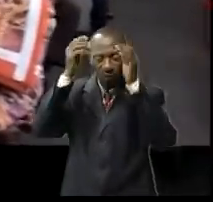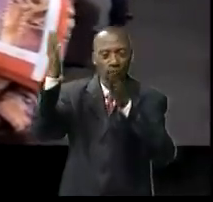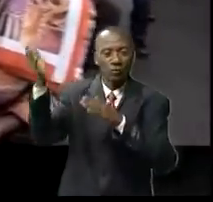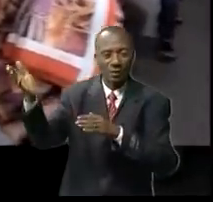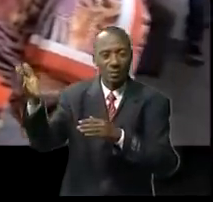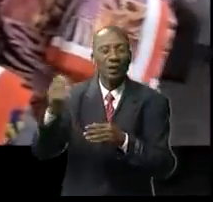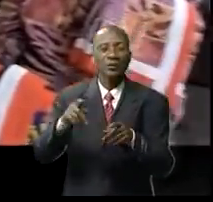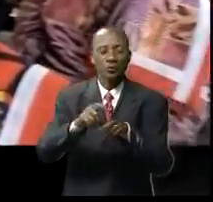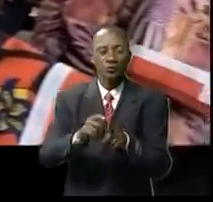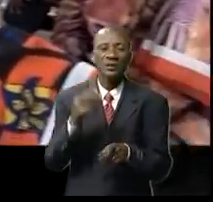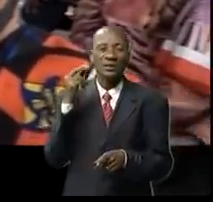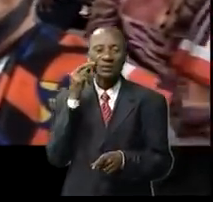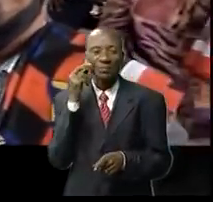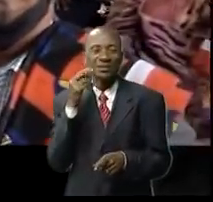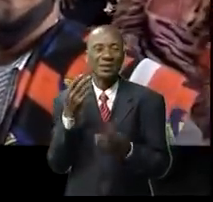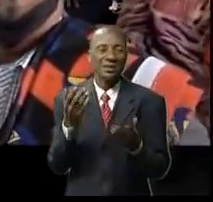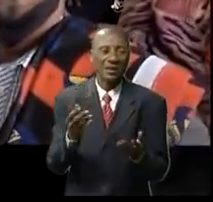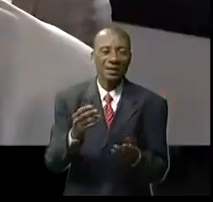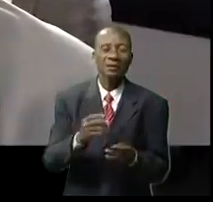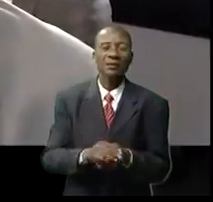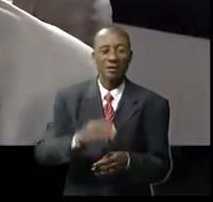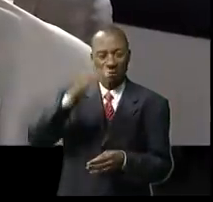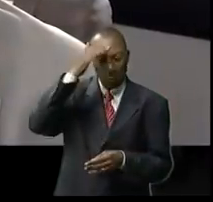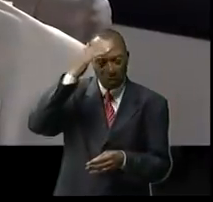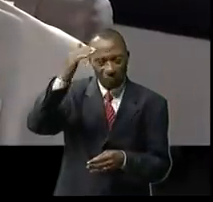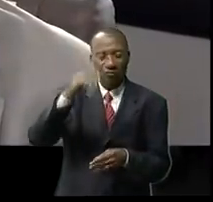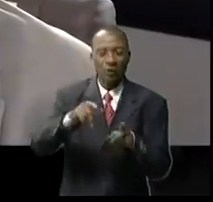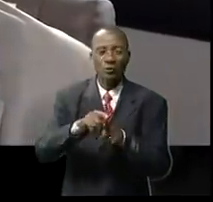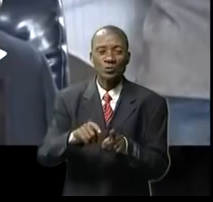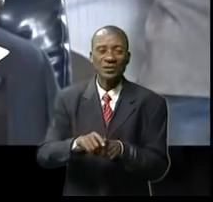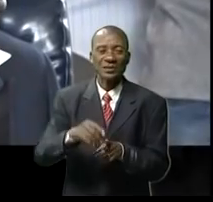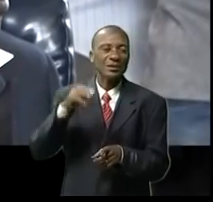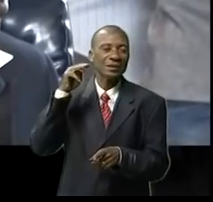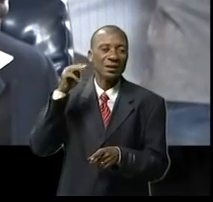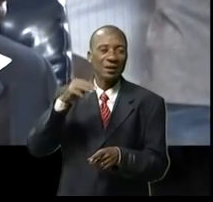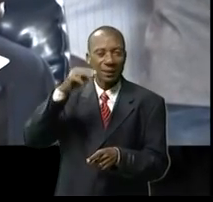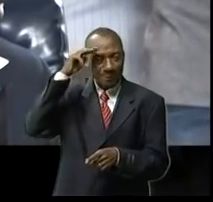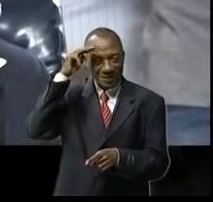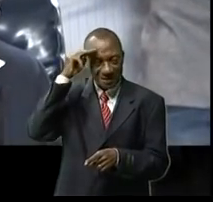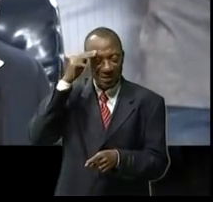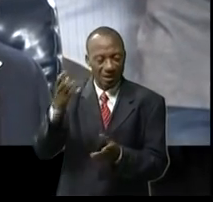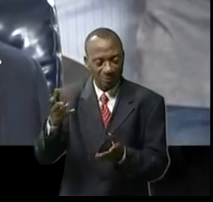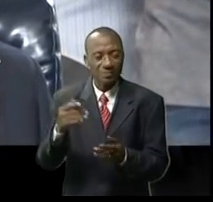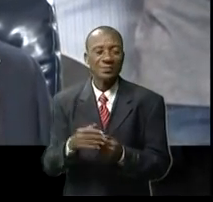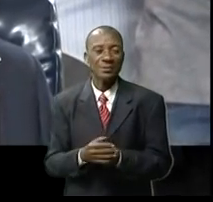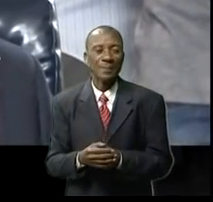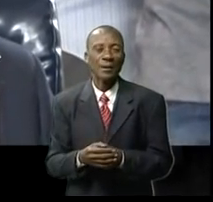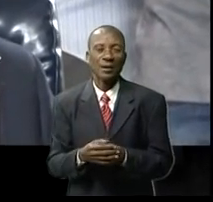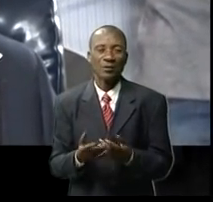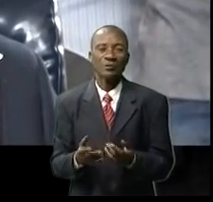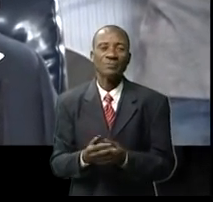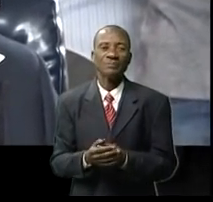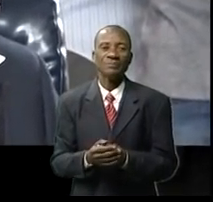et Massina. Ses collaborateurs du gouverneur de Kinshasa a mis un accent particulier sur le rôle technique de la